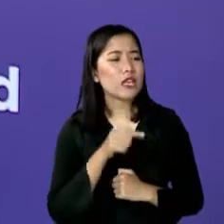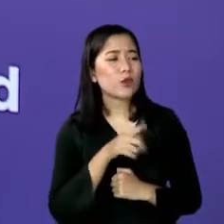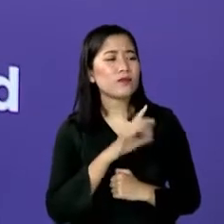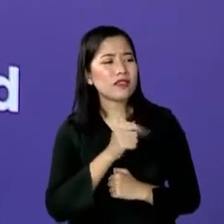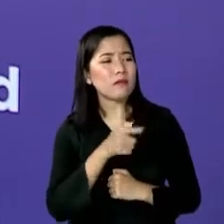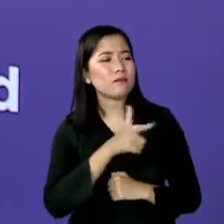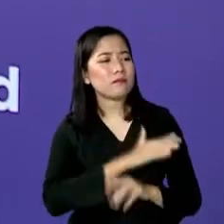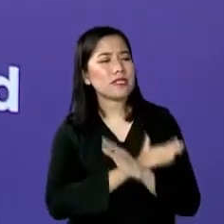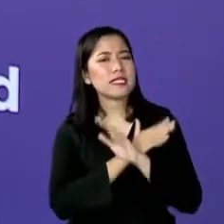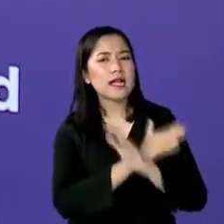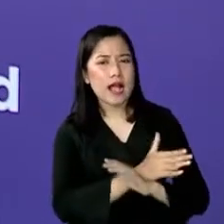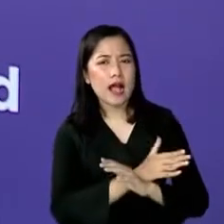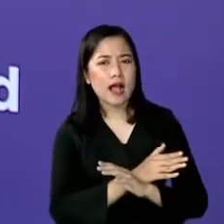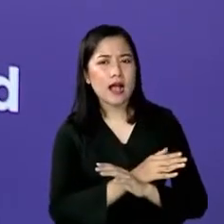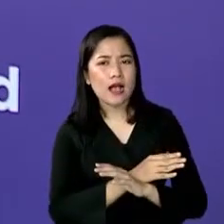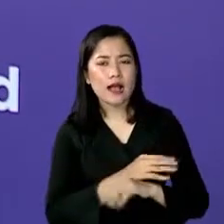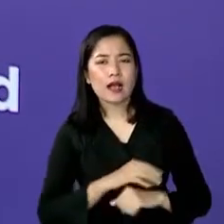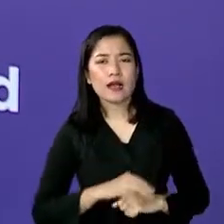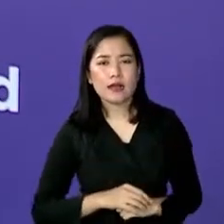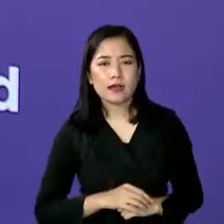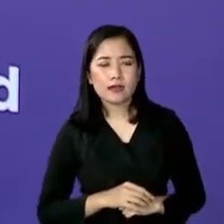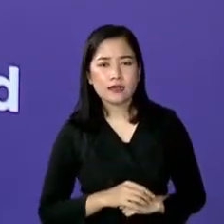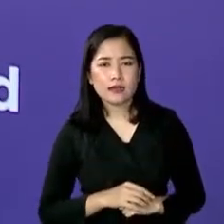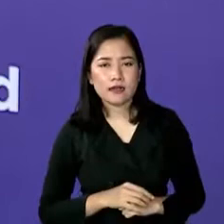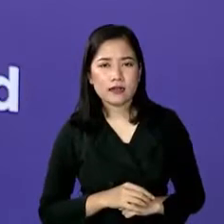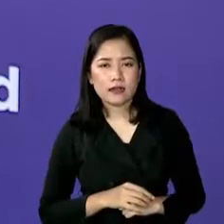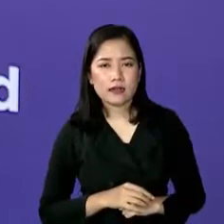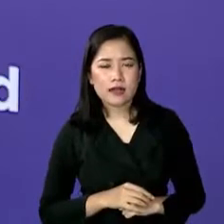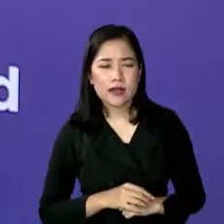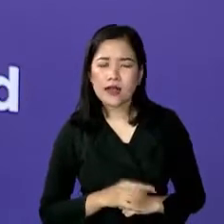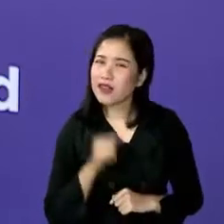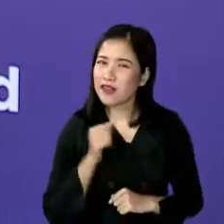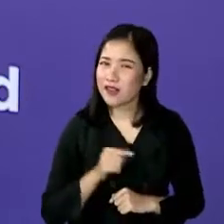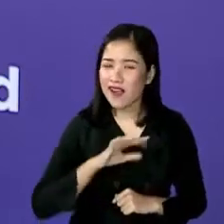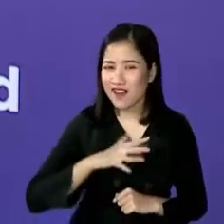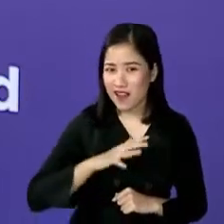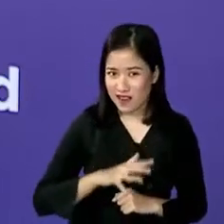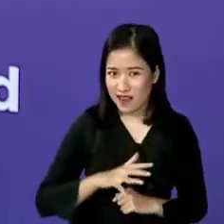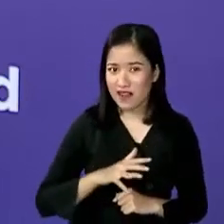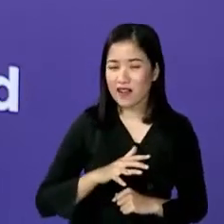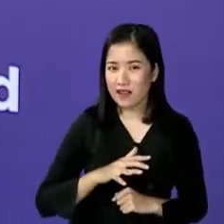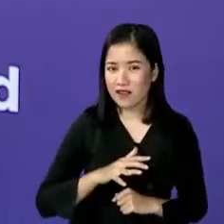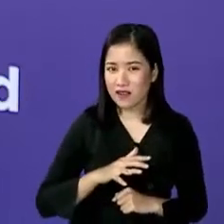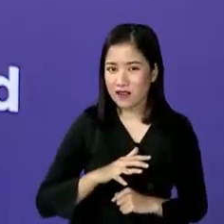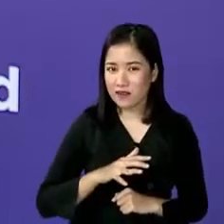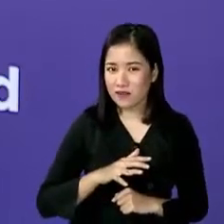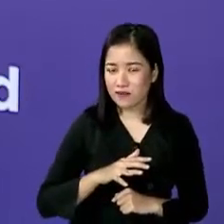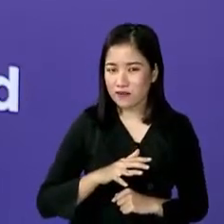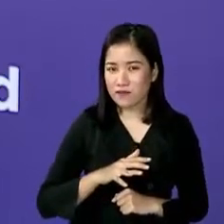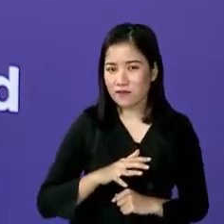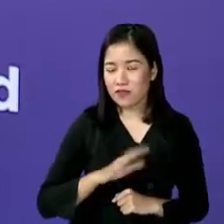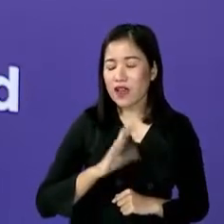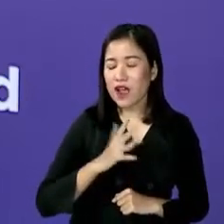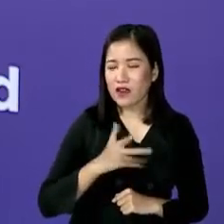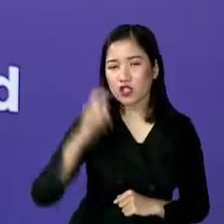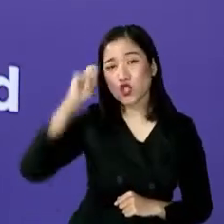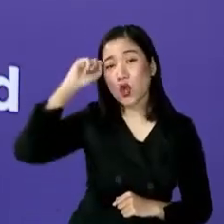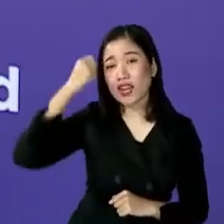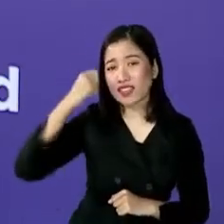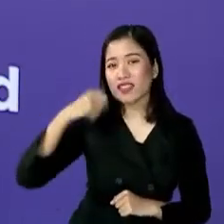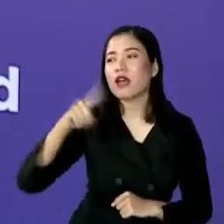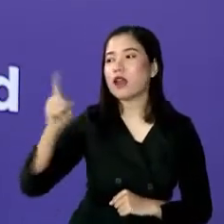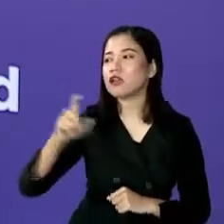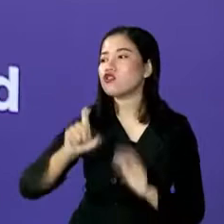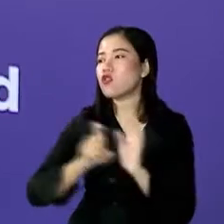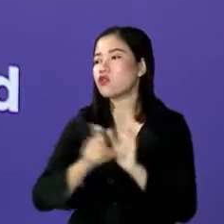lebih mudah walaupun ia Oh ya terkadang sulit bagi kita untuk melakukan itu jadi seperti